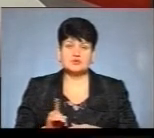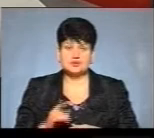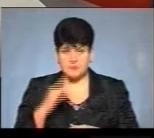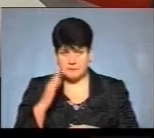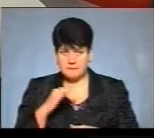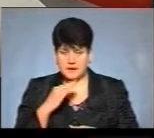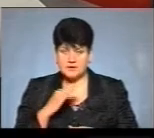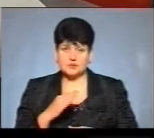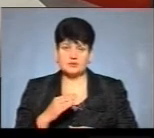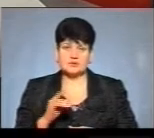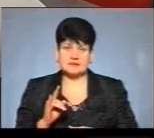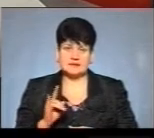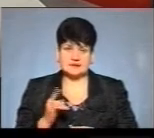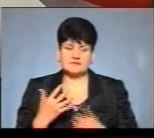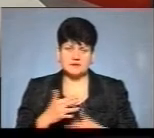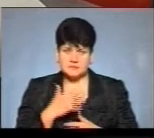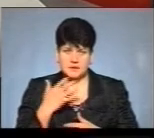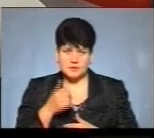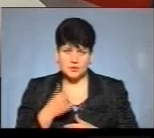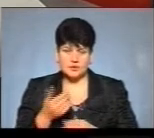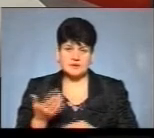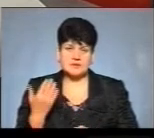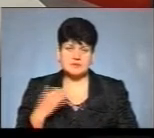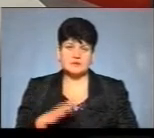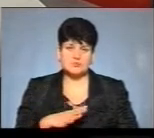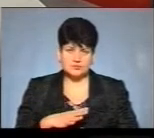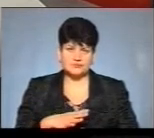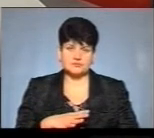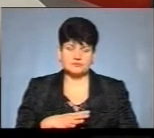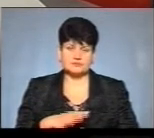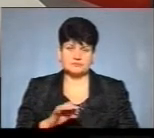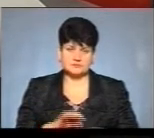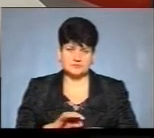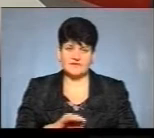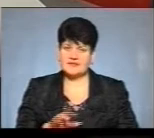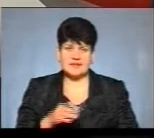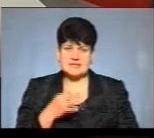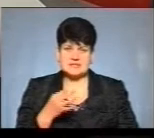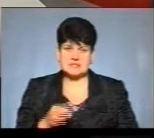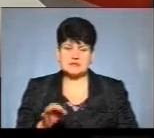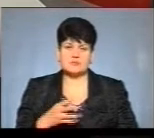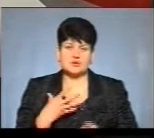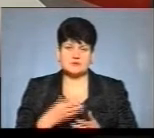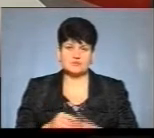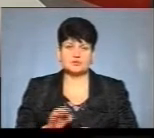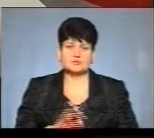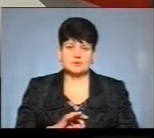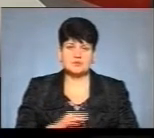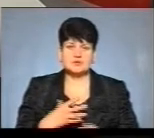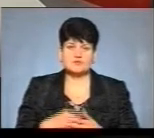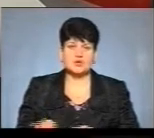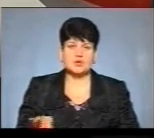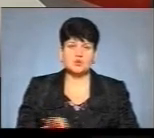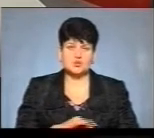батько дитини вже багато років тому назад був виявлений. І він не сказав про свій діагноз своїй